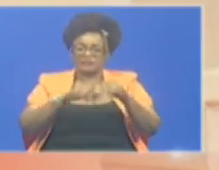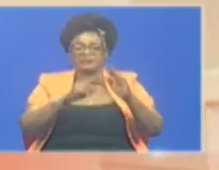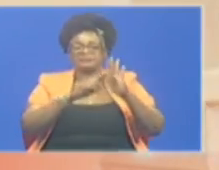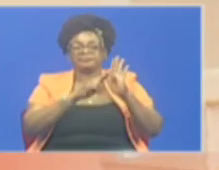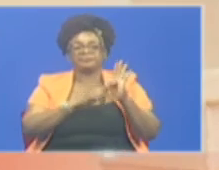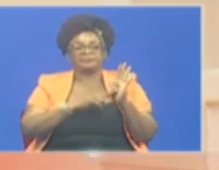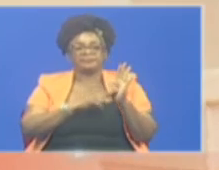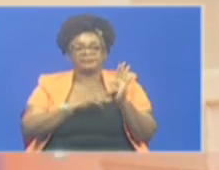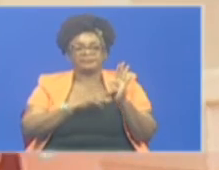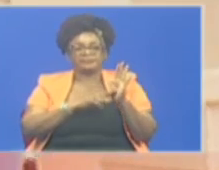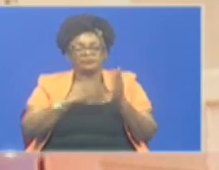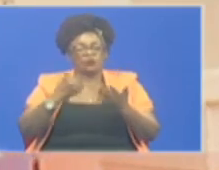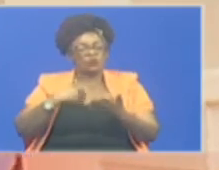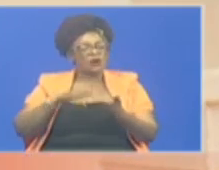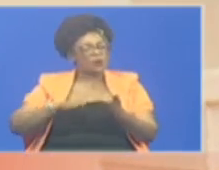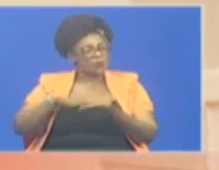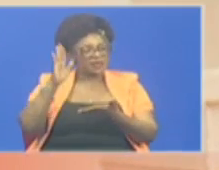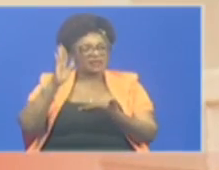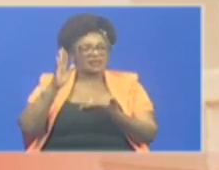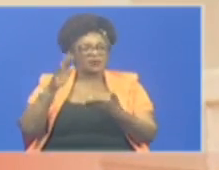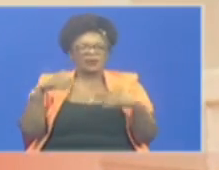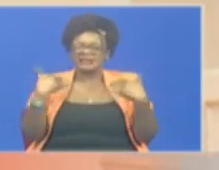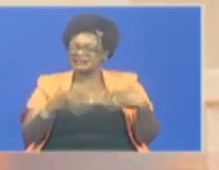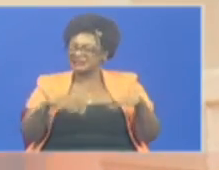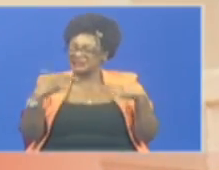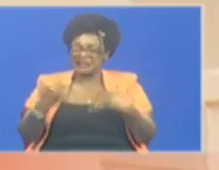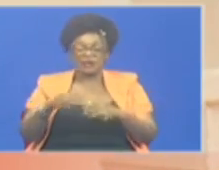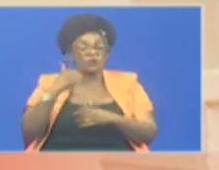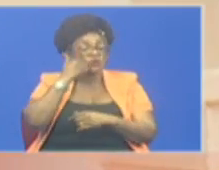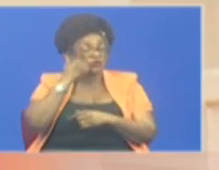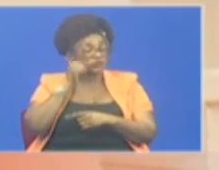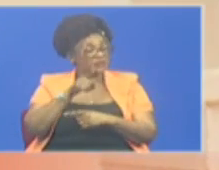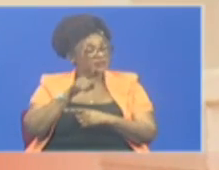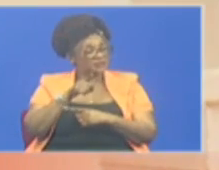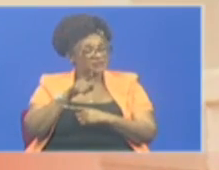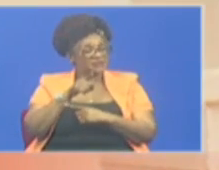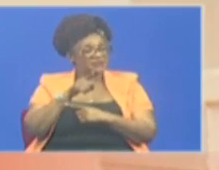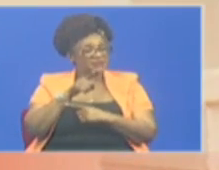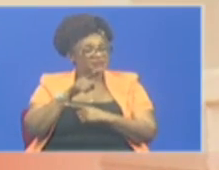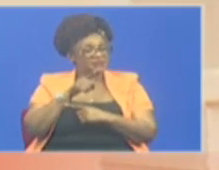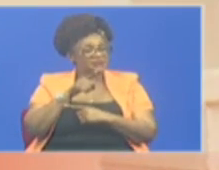Kuna wengi ambao wanachezea huu ugonjwa. Na wenzangu,